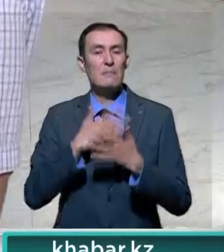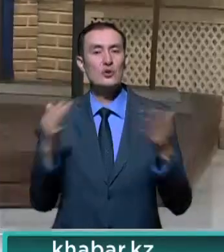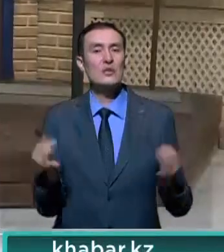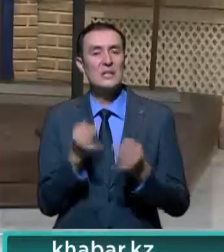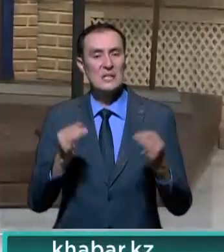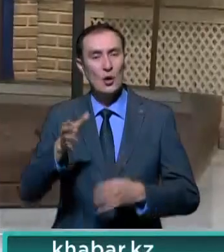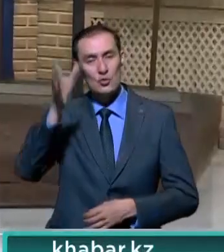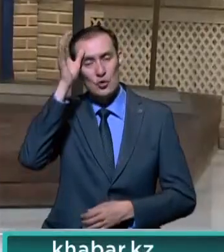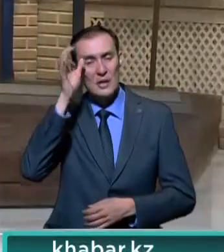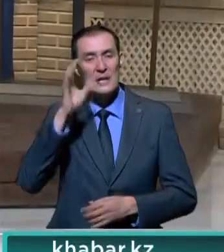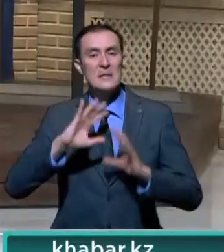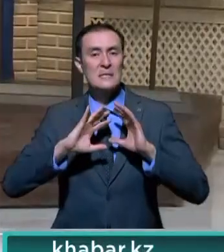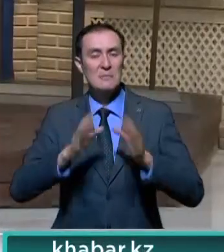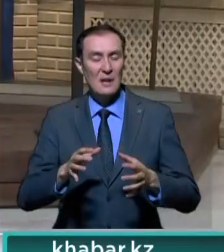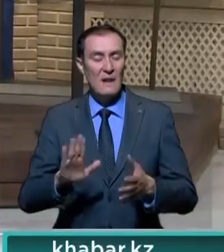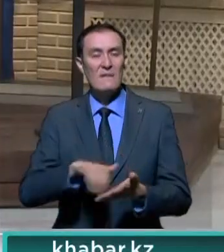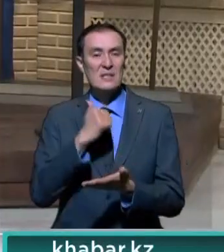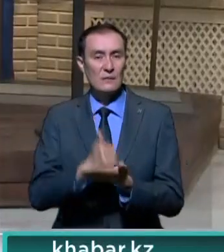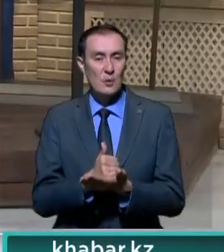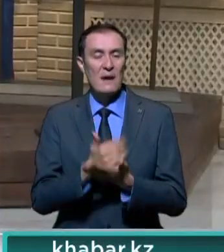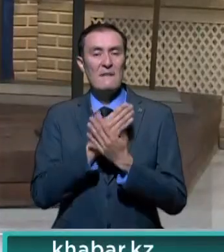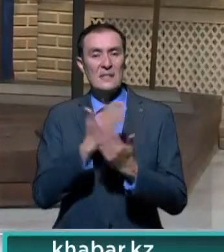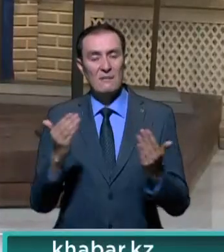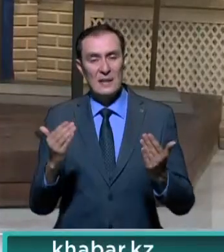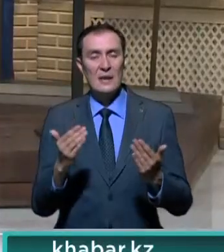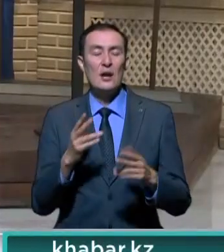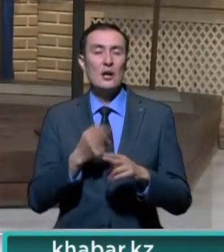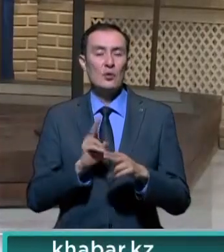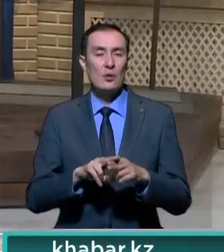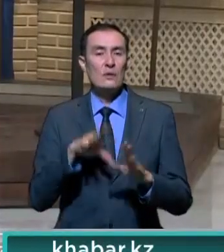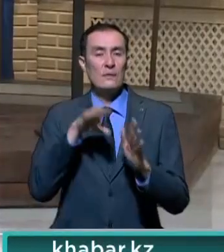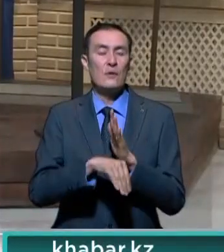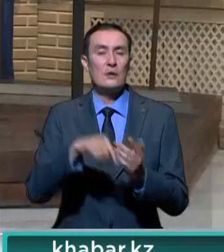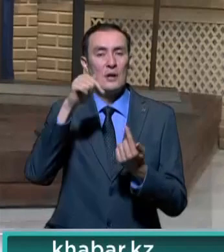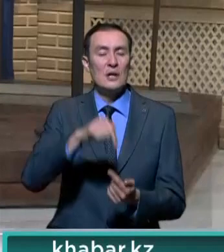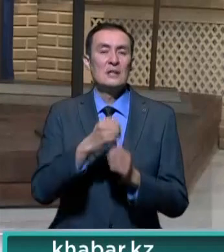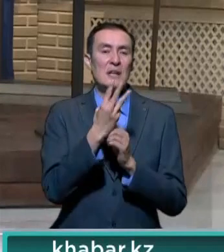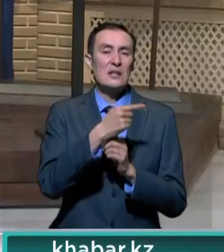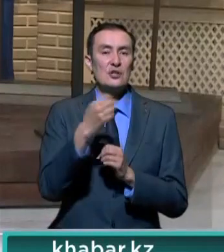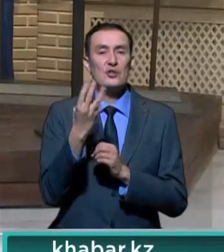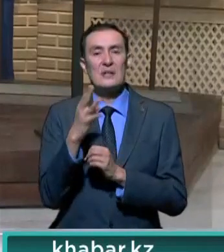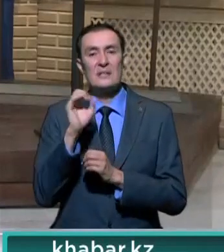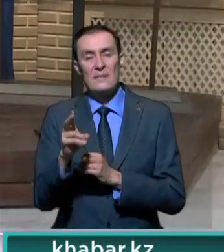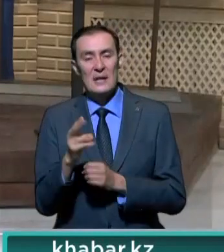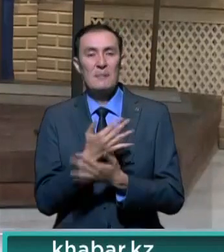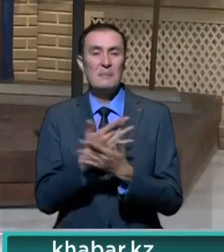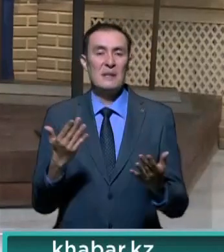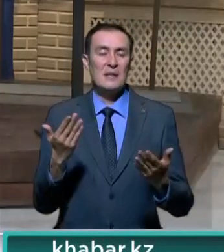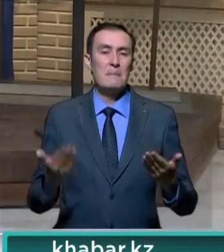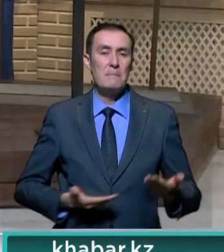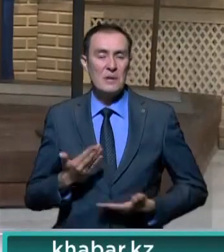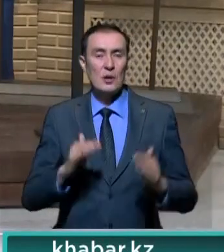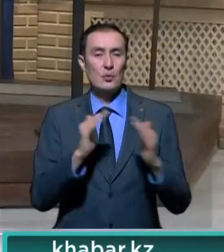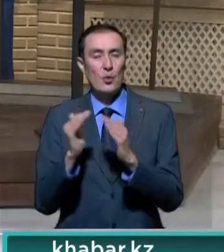интерес для ученых со всего мира. В основном здесь выставлены экспонаты, которые относятся к 13-14 веку. Это и предметы быта, и